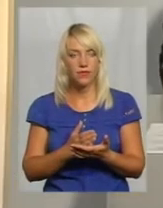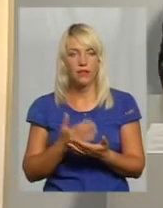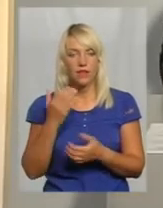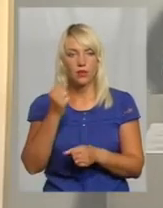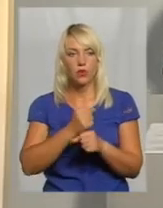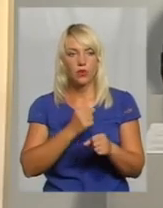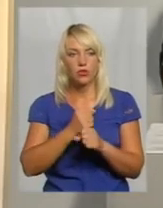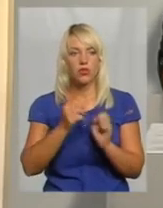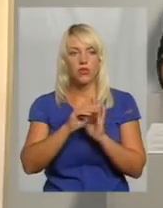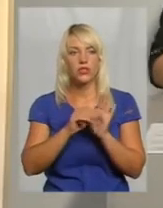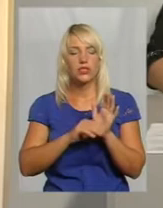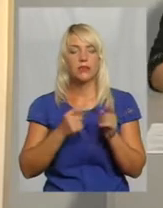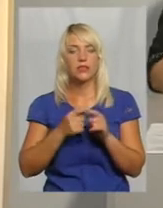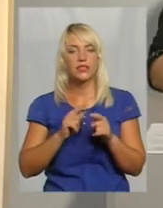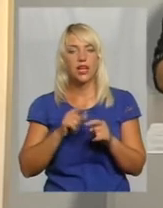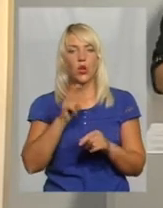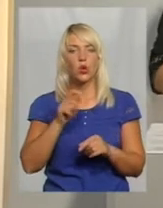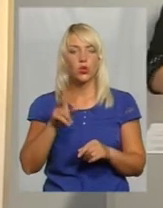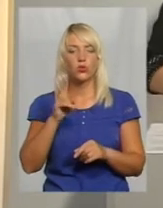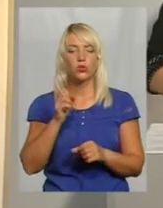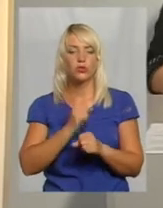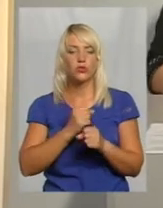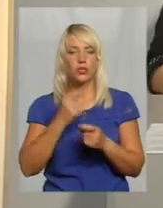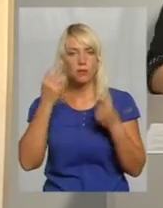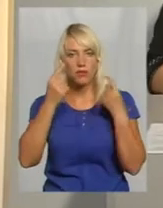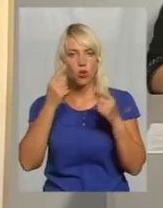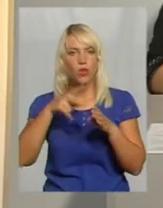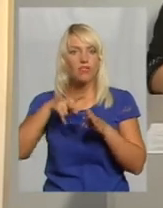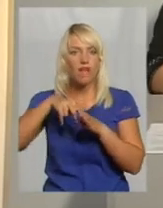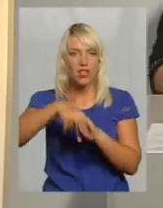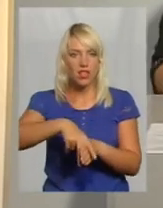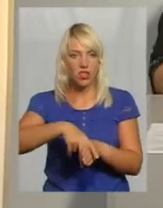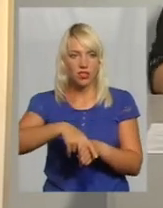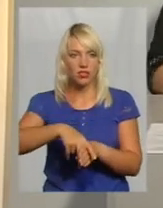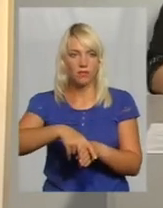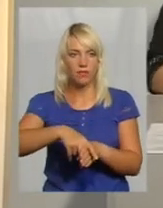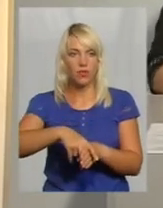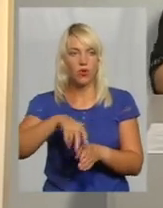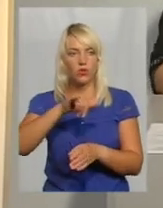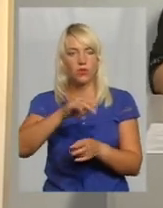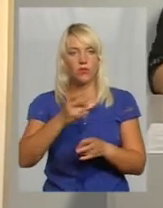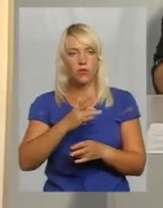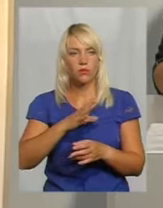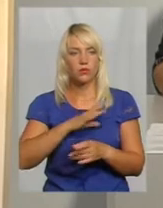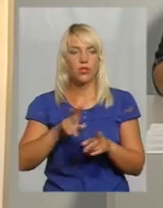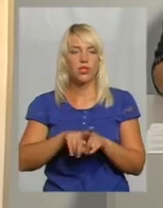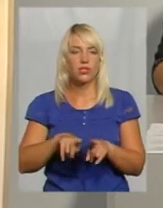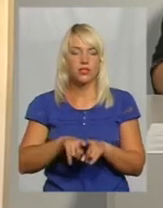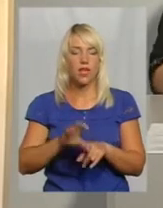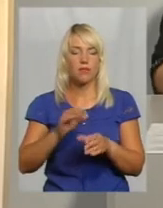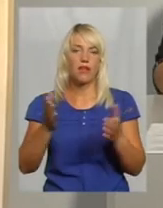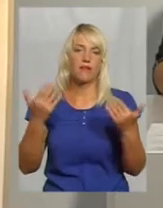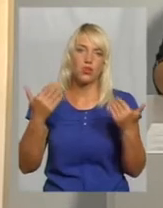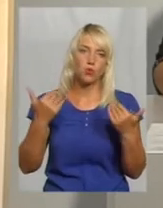пропрацьовували систему, адже це люди, які працюють з таким психологічним навантаженням, ну, в них ж мають бути так само там і